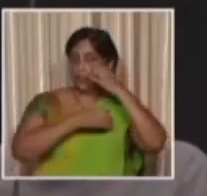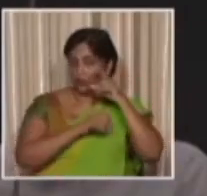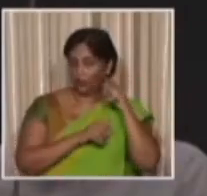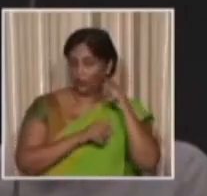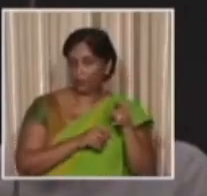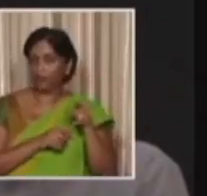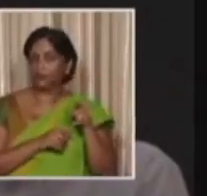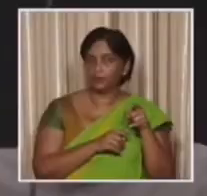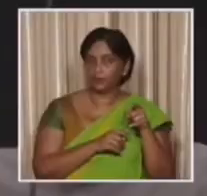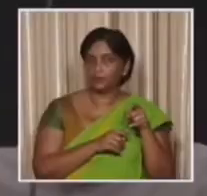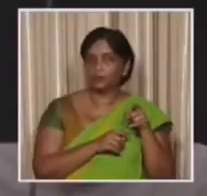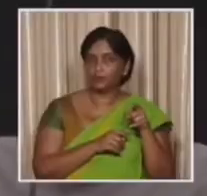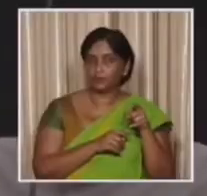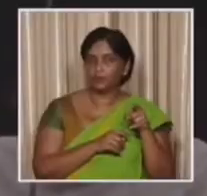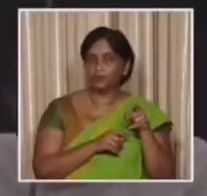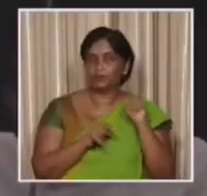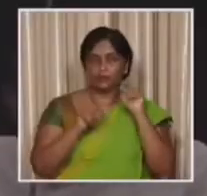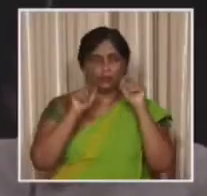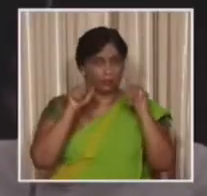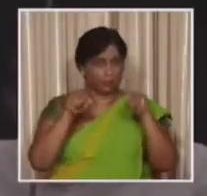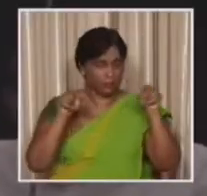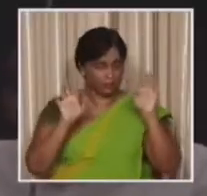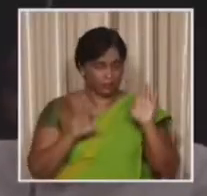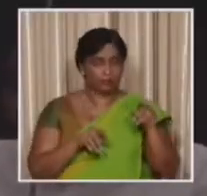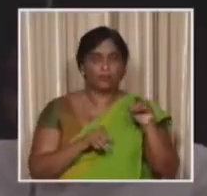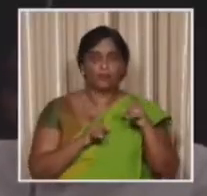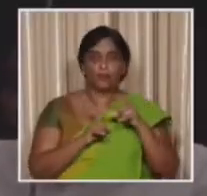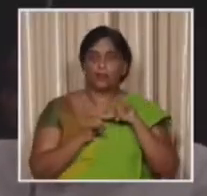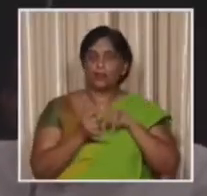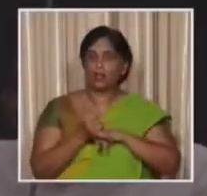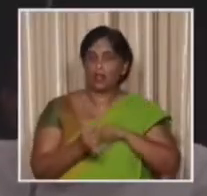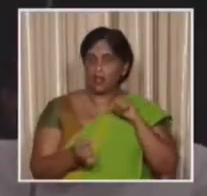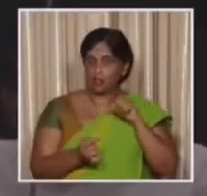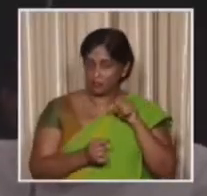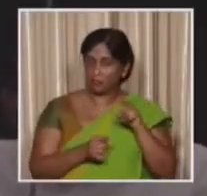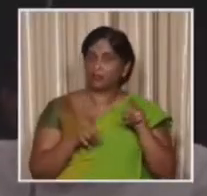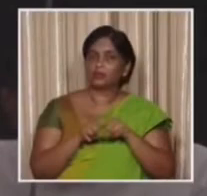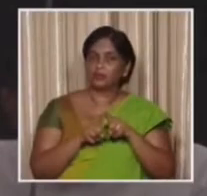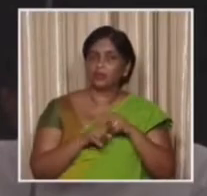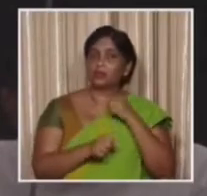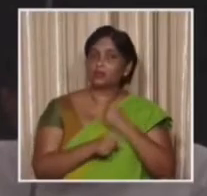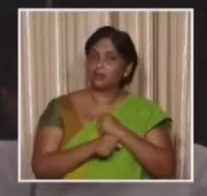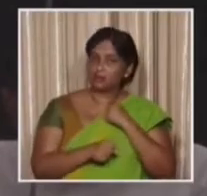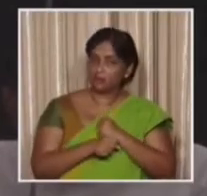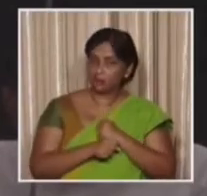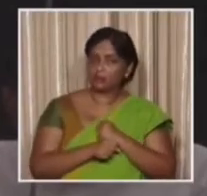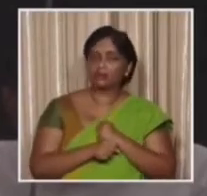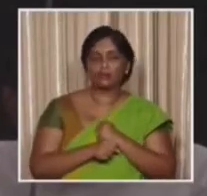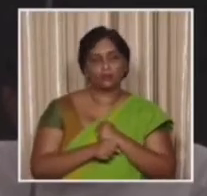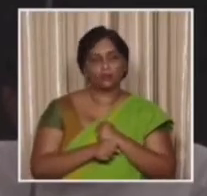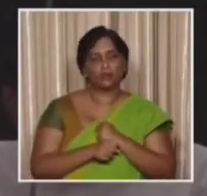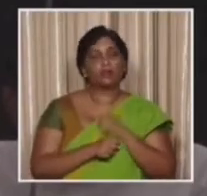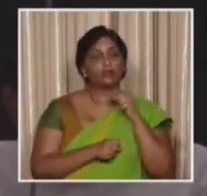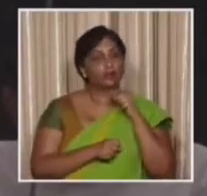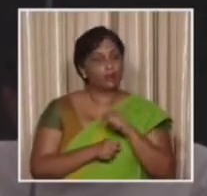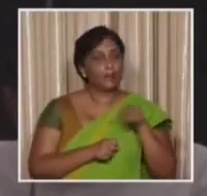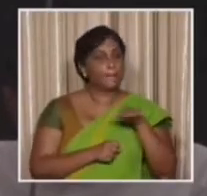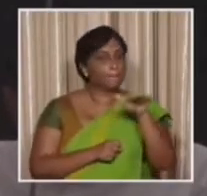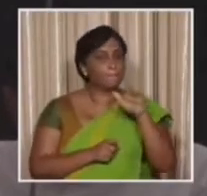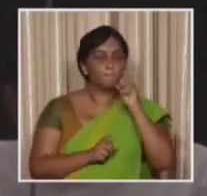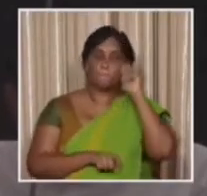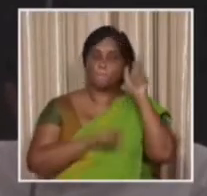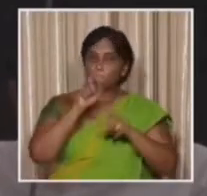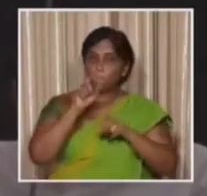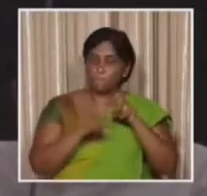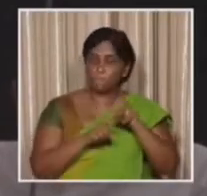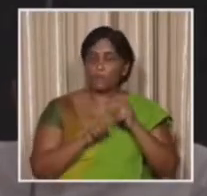வாருங்கள் பிரதேச செயலகத்தில் உள்ள பிரதேச செயலாளர் அதிகாரிகள் சகிதம் அந்த மக்களுக்கும் தெரியப்படுத்தி அதனை தொல்லியல் இடமாக அடையாளம் கண்டால்